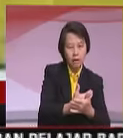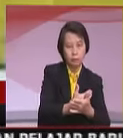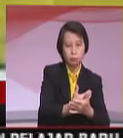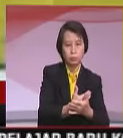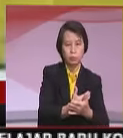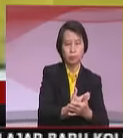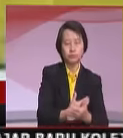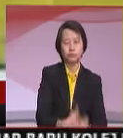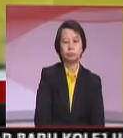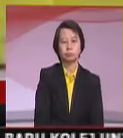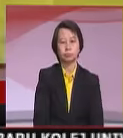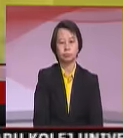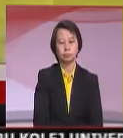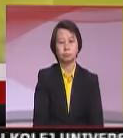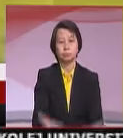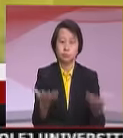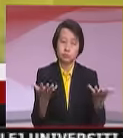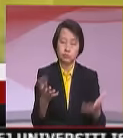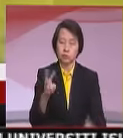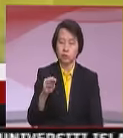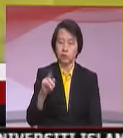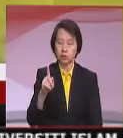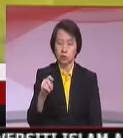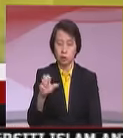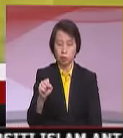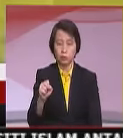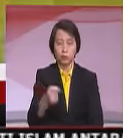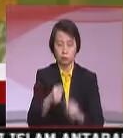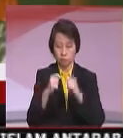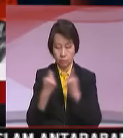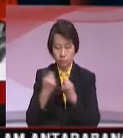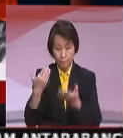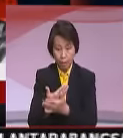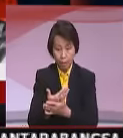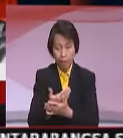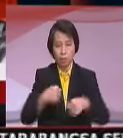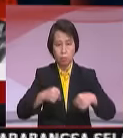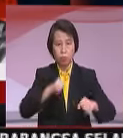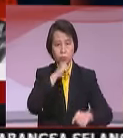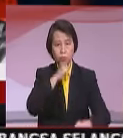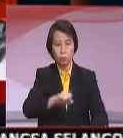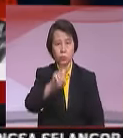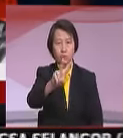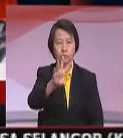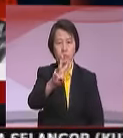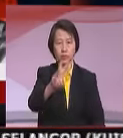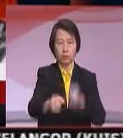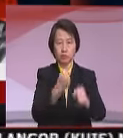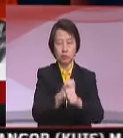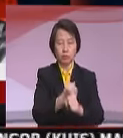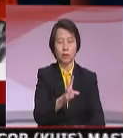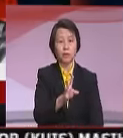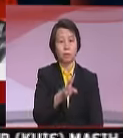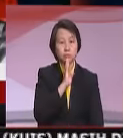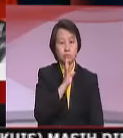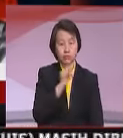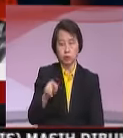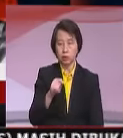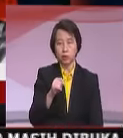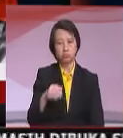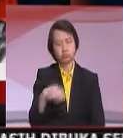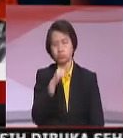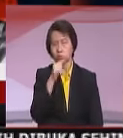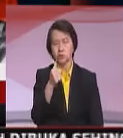jenteranya. Meskipun NTS adalah pasukan baharu, pelumba berusia 26 tahun itu mengakui dia tidak